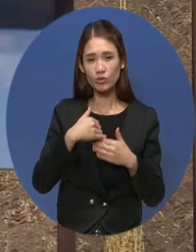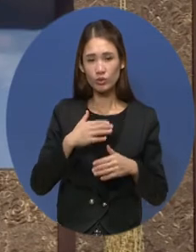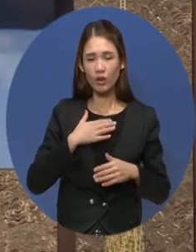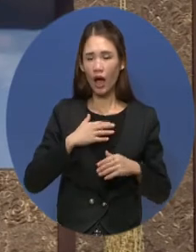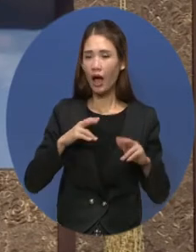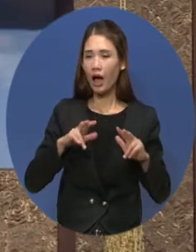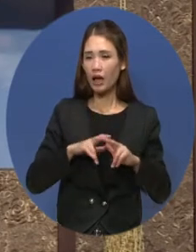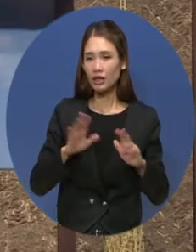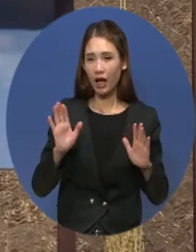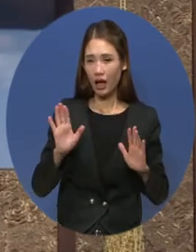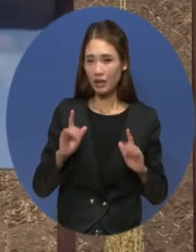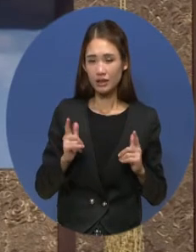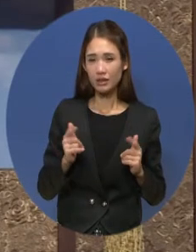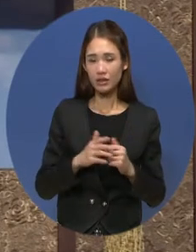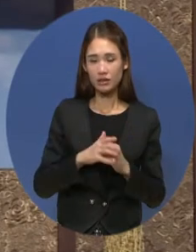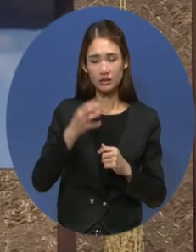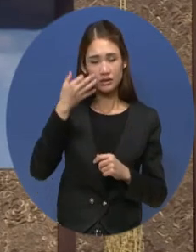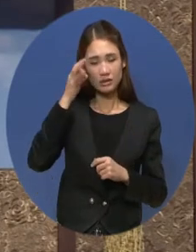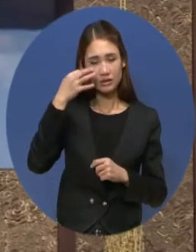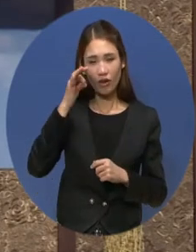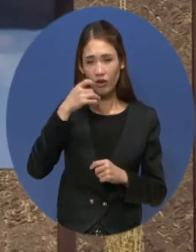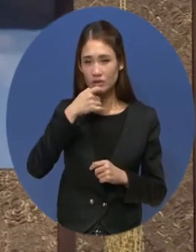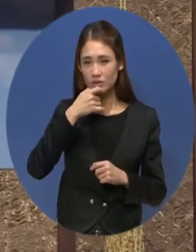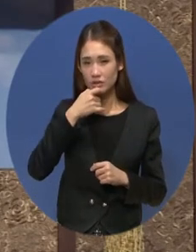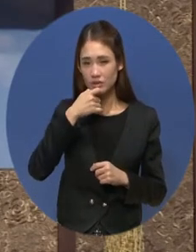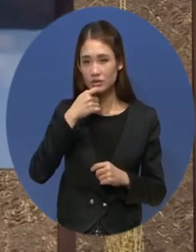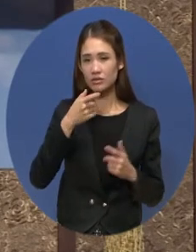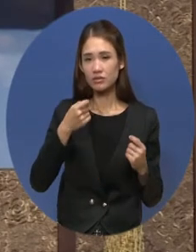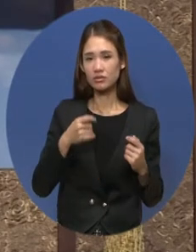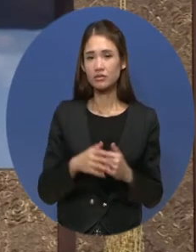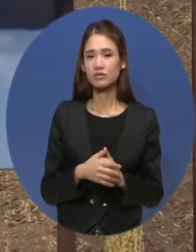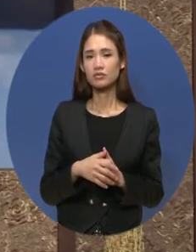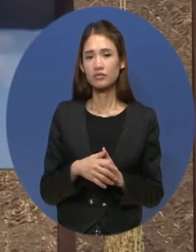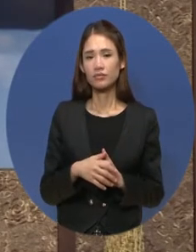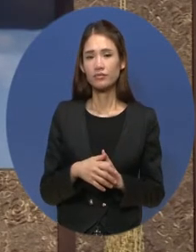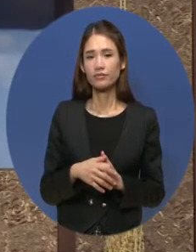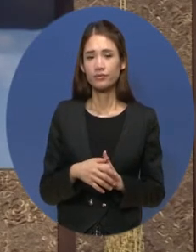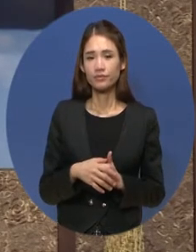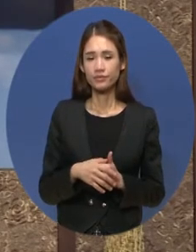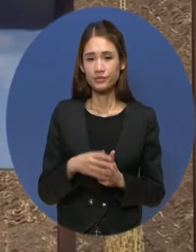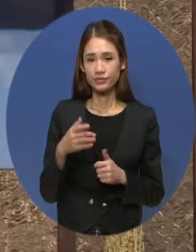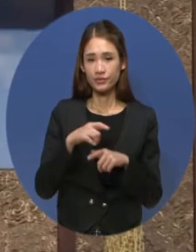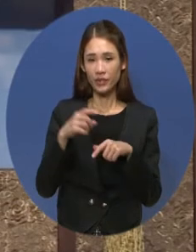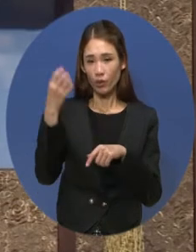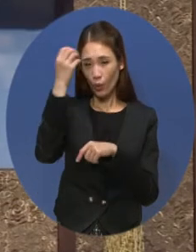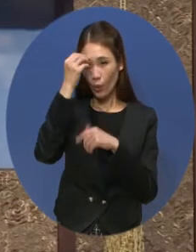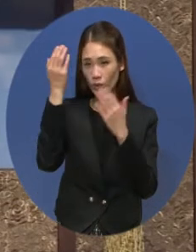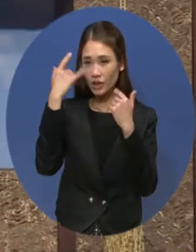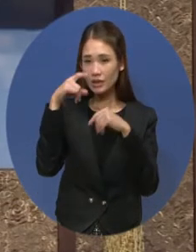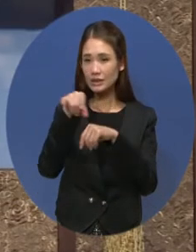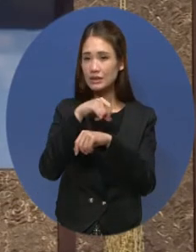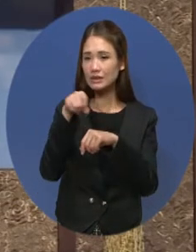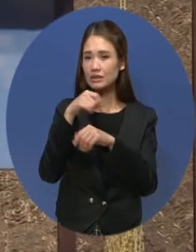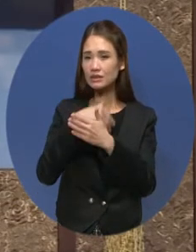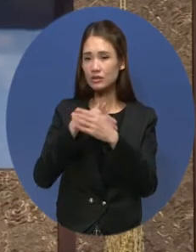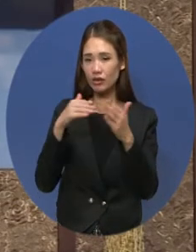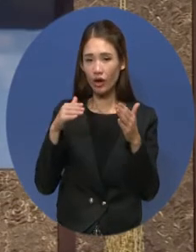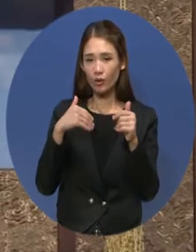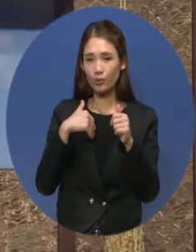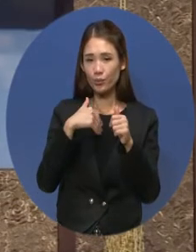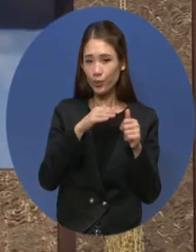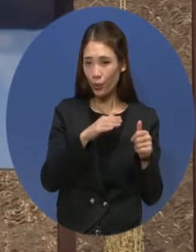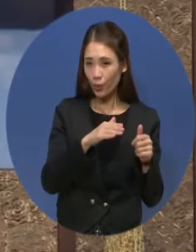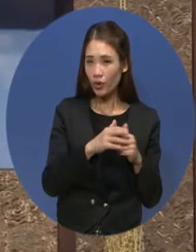장애가 아냐 인정을 하고 싶지 않은가 하는 거죠 그러다 보니까 일반 고등학교를 일반 고등학교 대에 특수